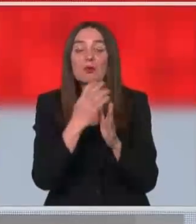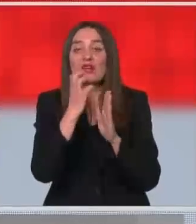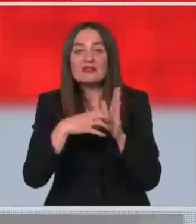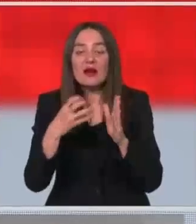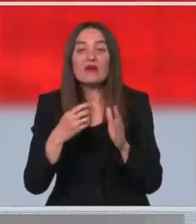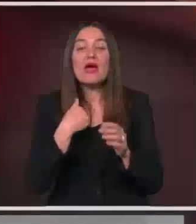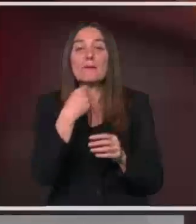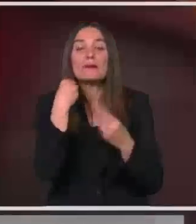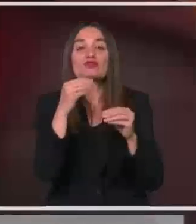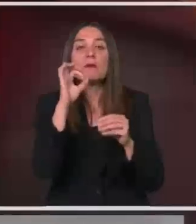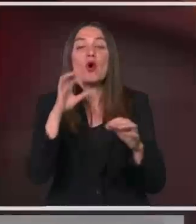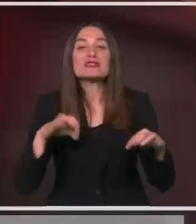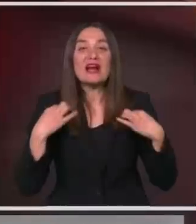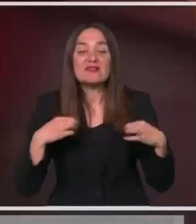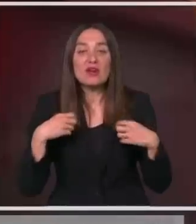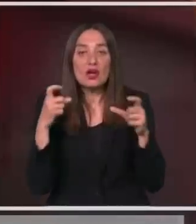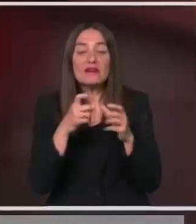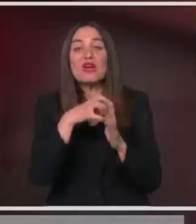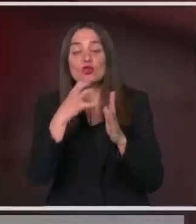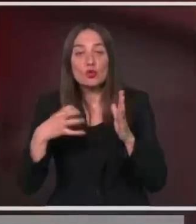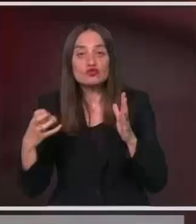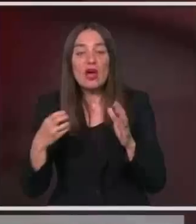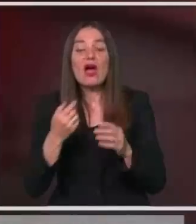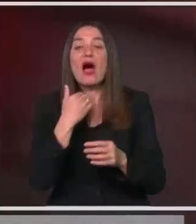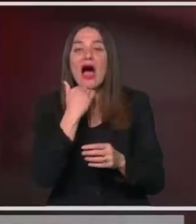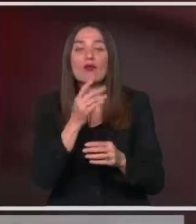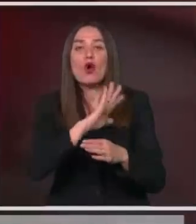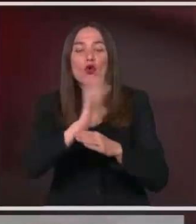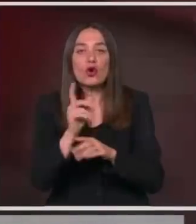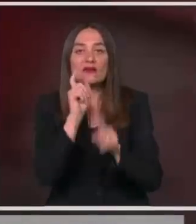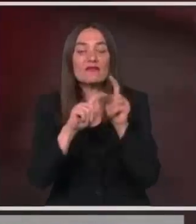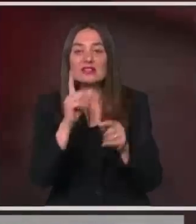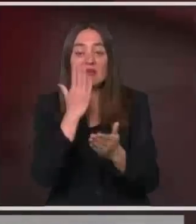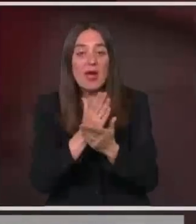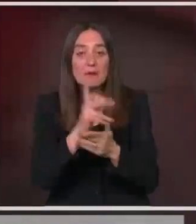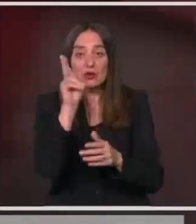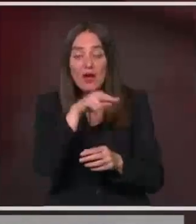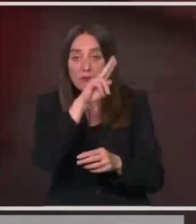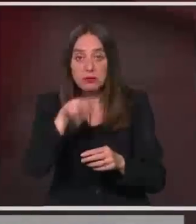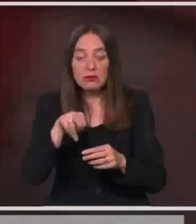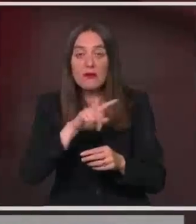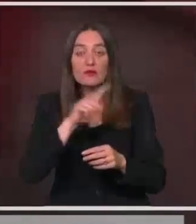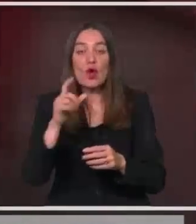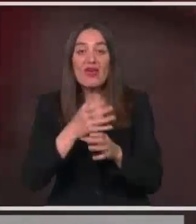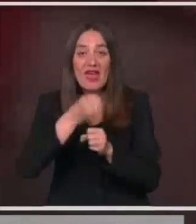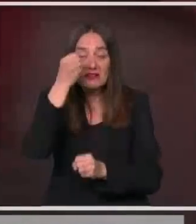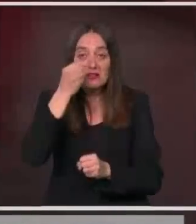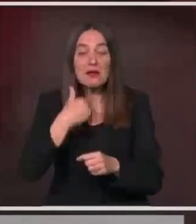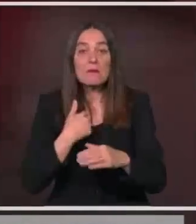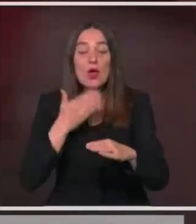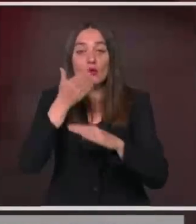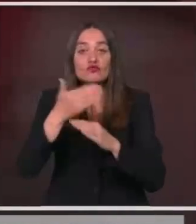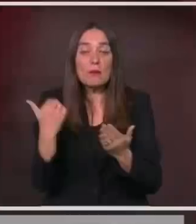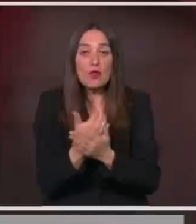o zdravstvenoj krizi, duže, drugim rečima, ako koronavirus ne bude eliminisan do jeseni, pa uđemo u